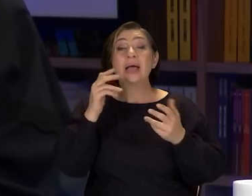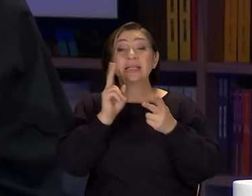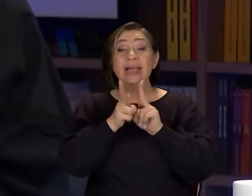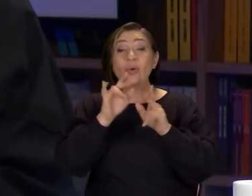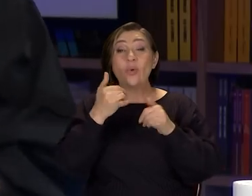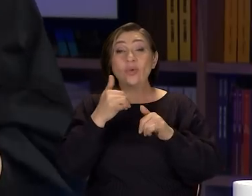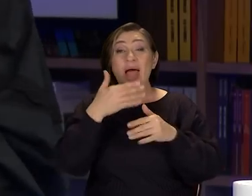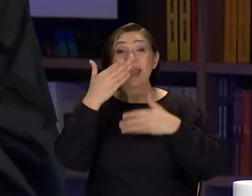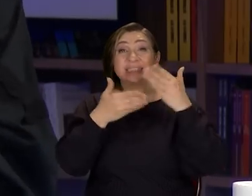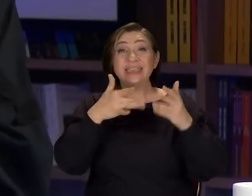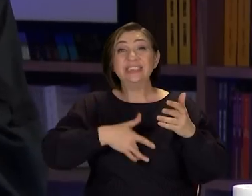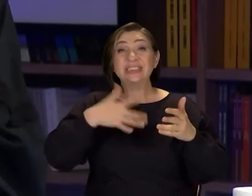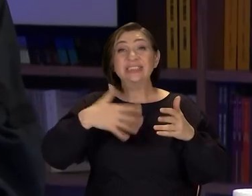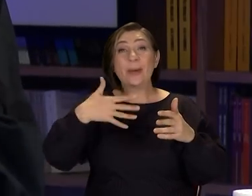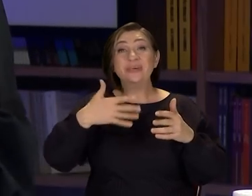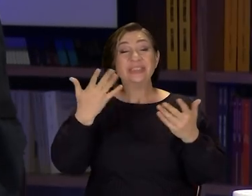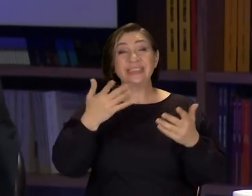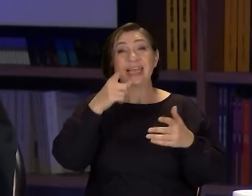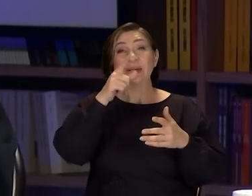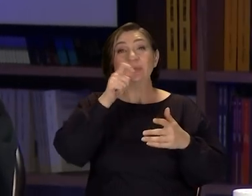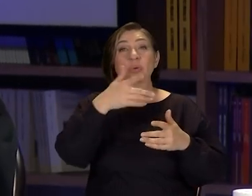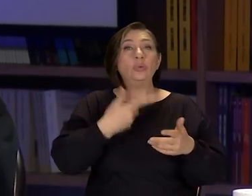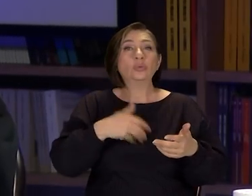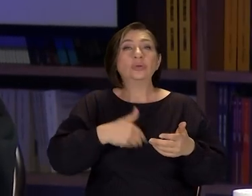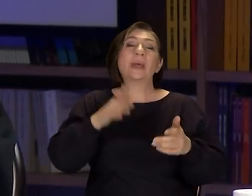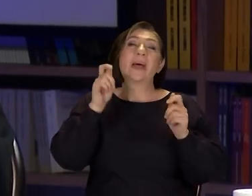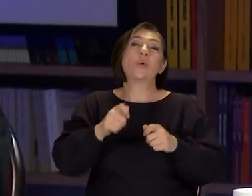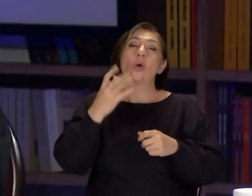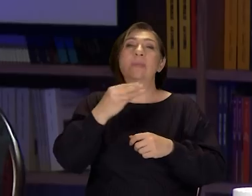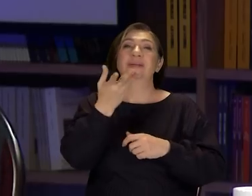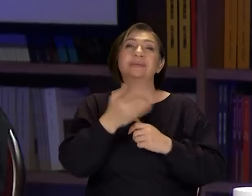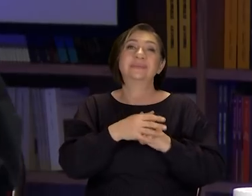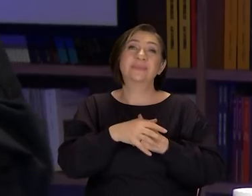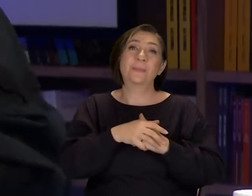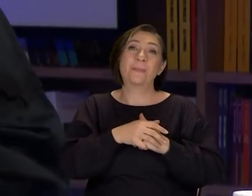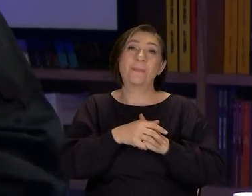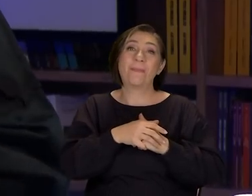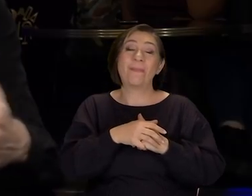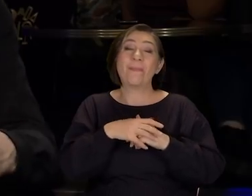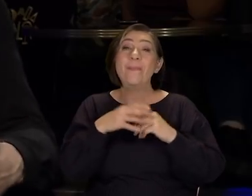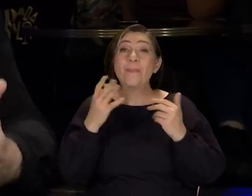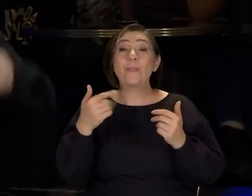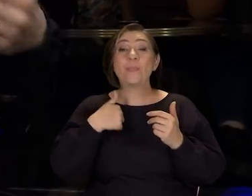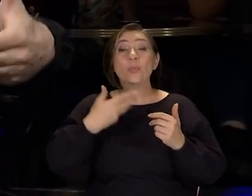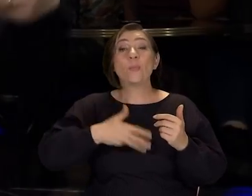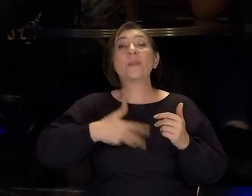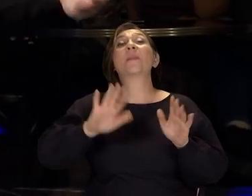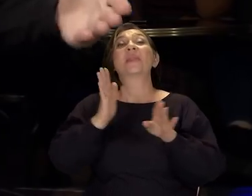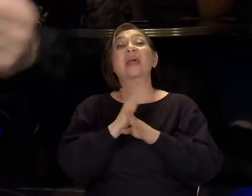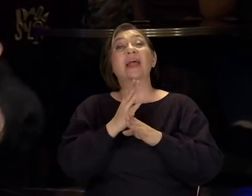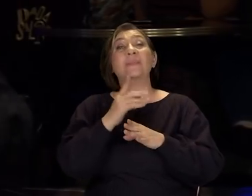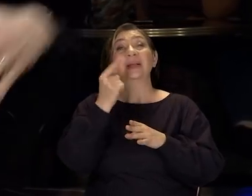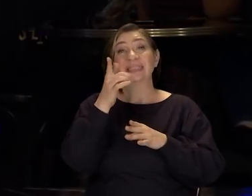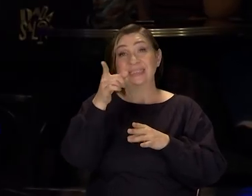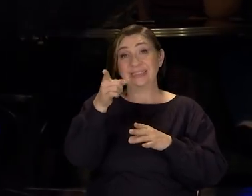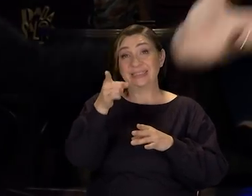oyunda anlatılan şey işkembecide yapılması senin de aslında orada hiç umursamadan yapıyor olman. Yani hani. Ama tabii benim umursamamamın sebebi de biraz